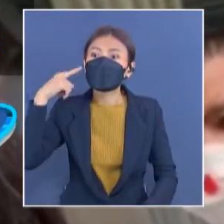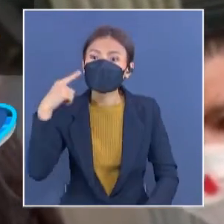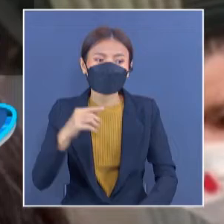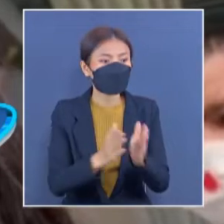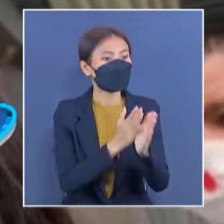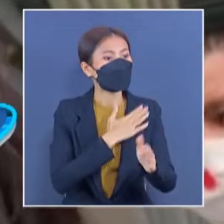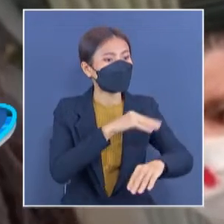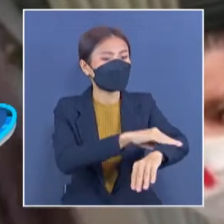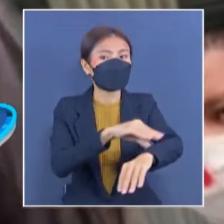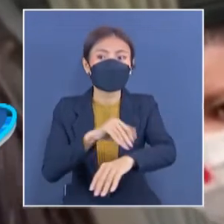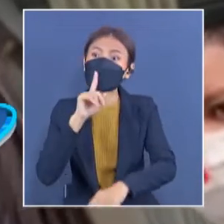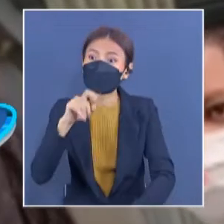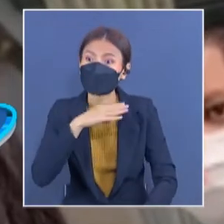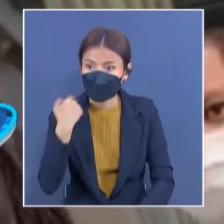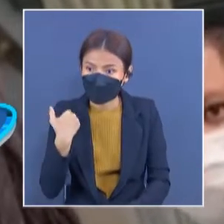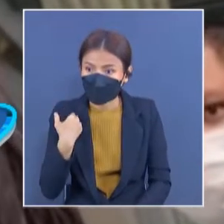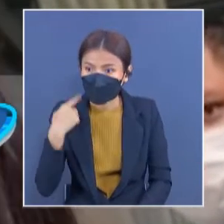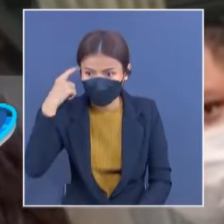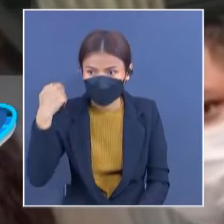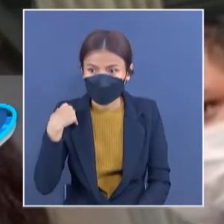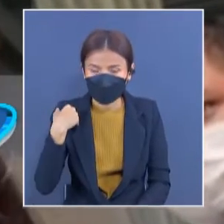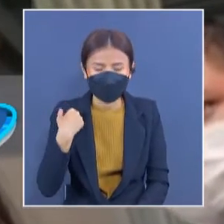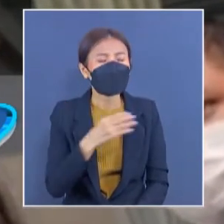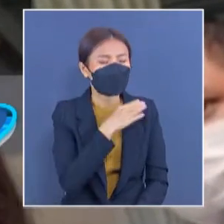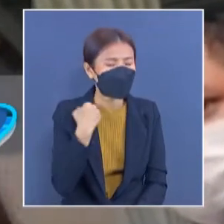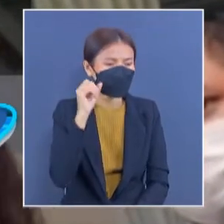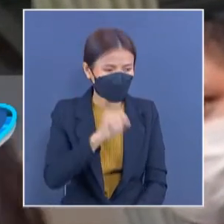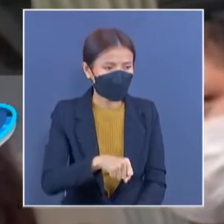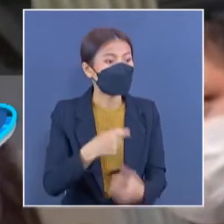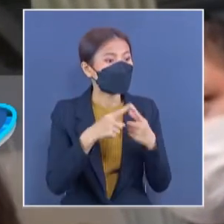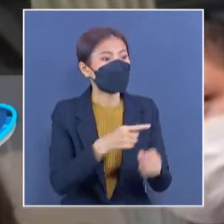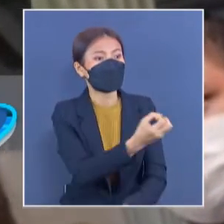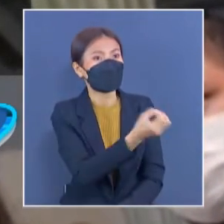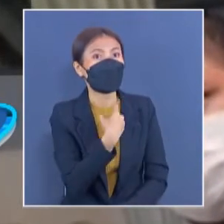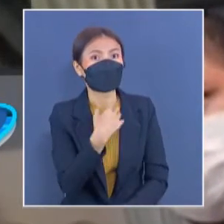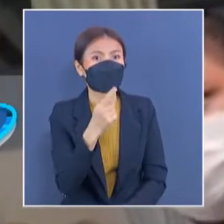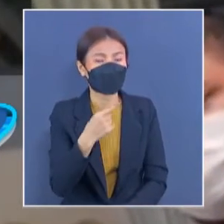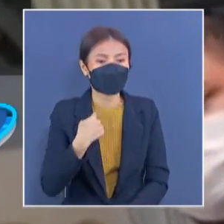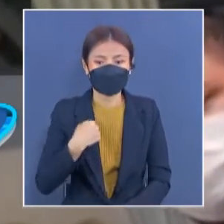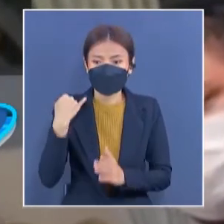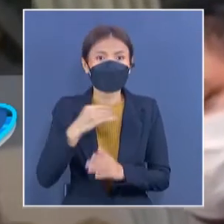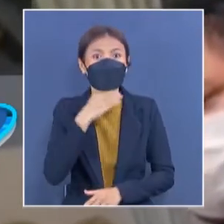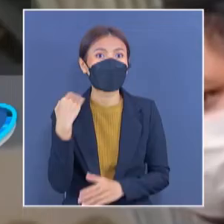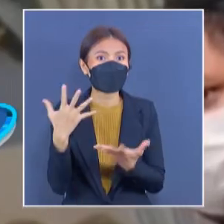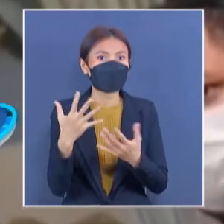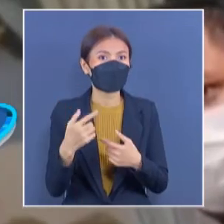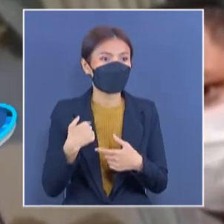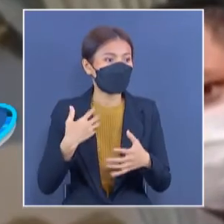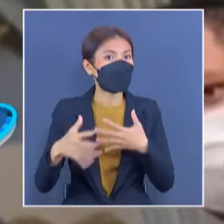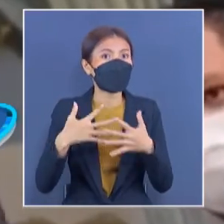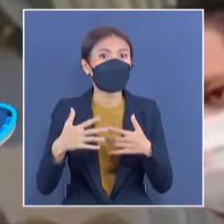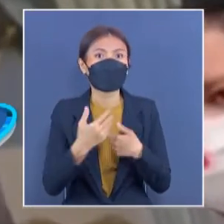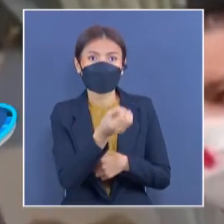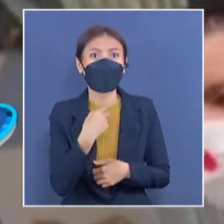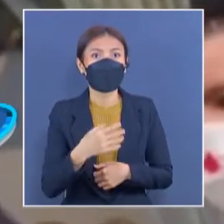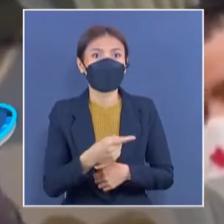าปหรือไม่บาปฮะ บาปค่ะ แต่ก็ทำ แต่ก็เขาบอกว่าเจตนาดีไม ่ เป็นไรจับเลย